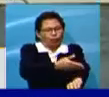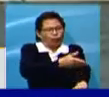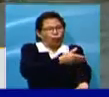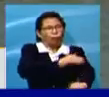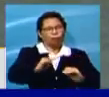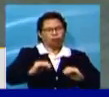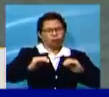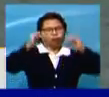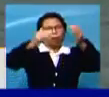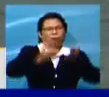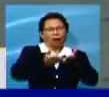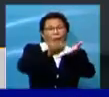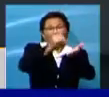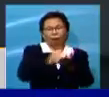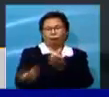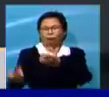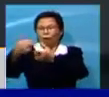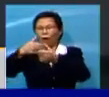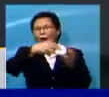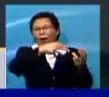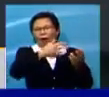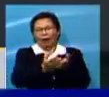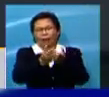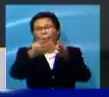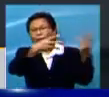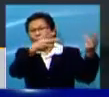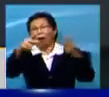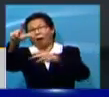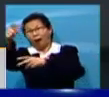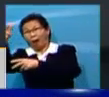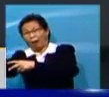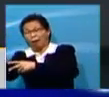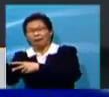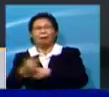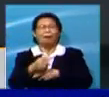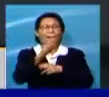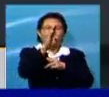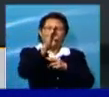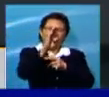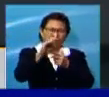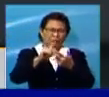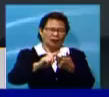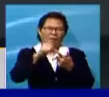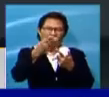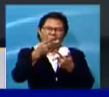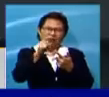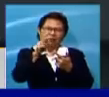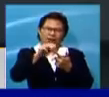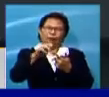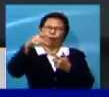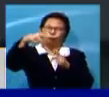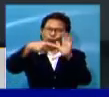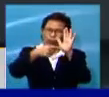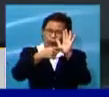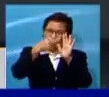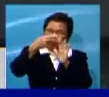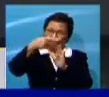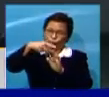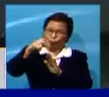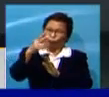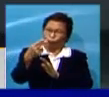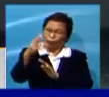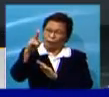berkenaan. Penglibatan kapal perang asing pula termasuk KRI Banjarmasin, HTMS Phuket, JS